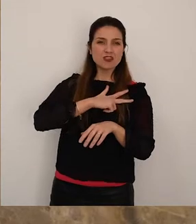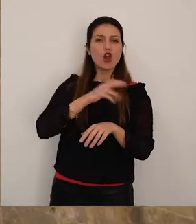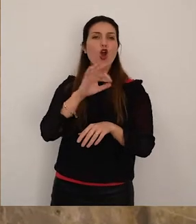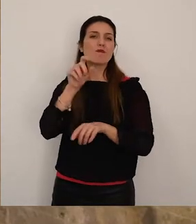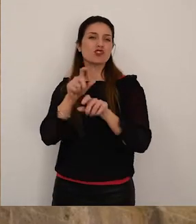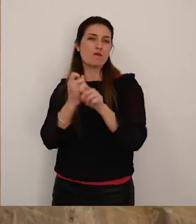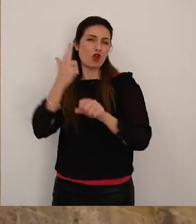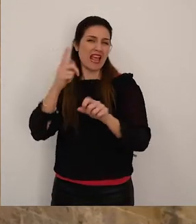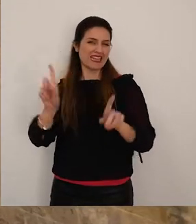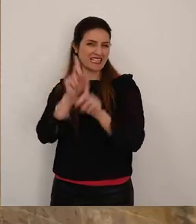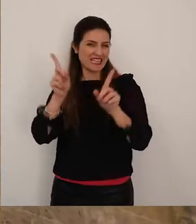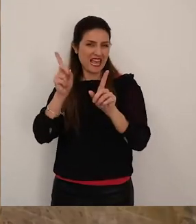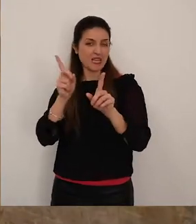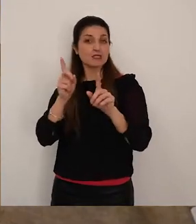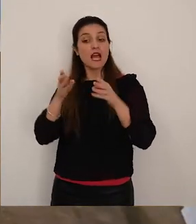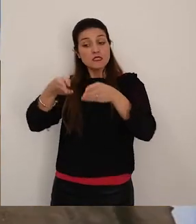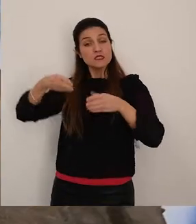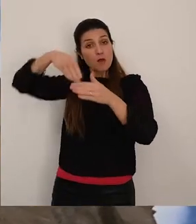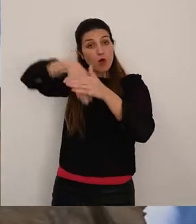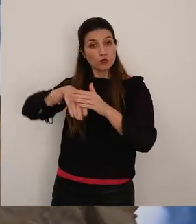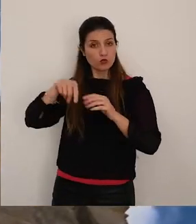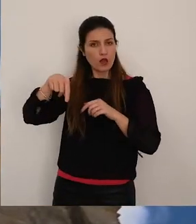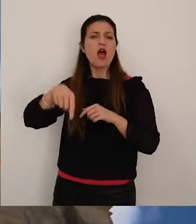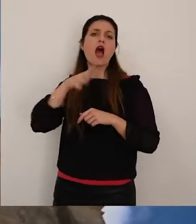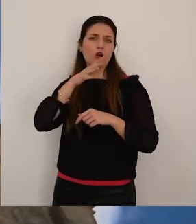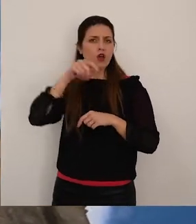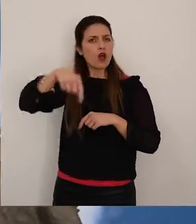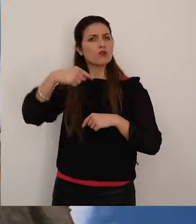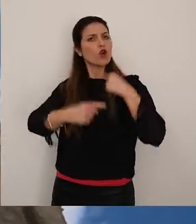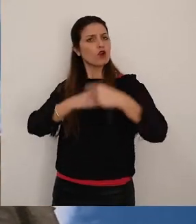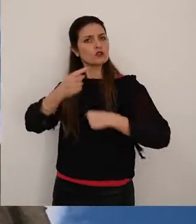dotti clericali, dei quali ancora oggi si conserva memoria.